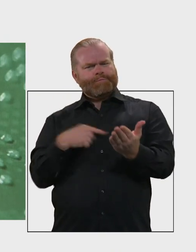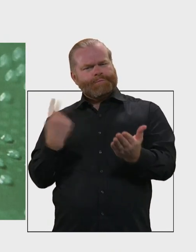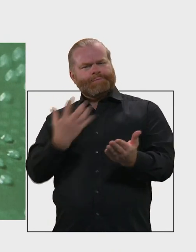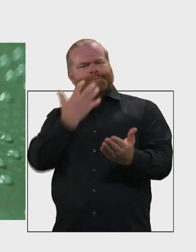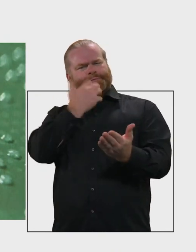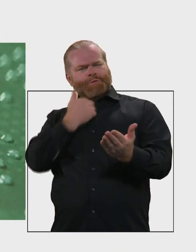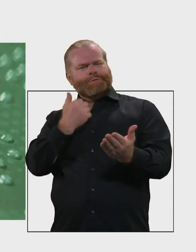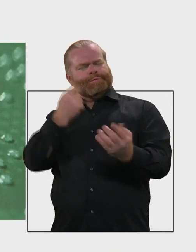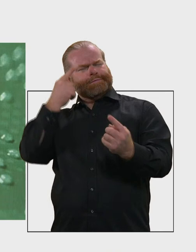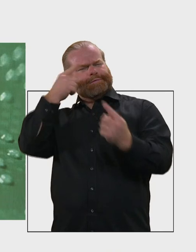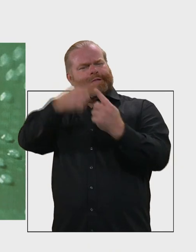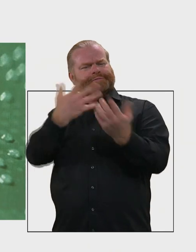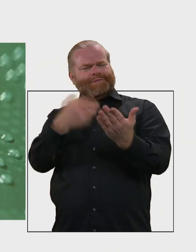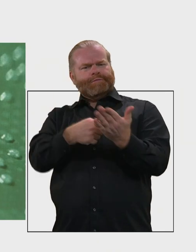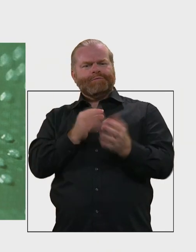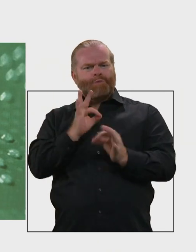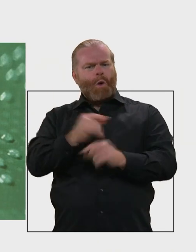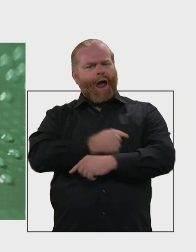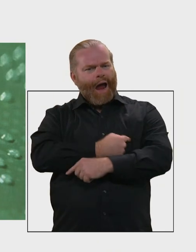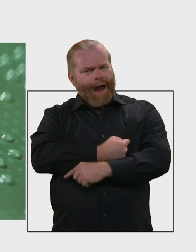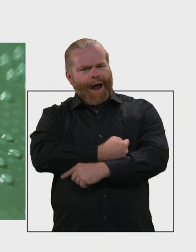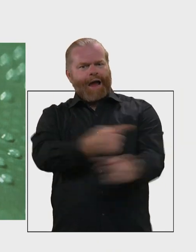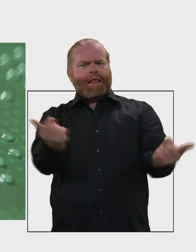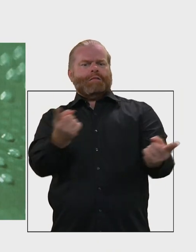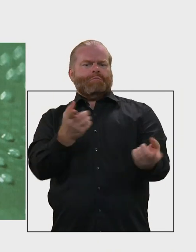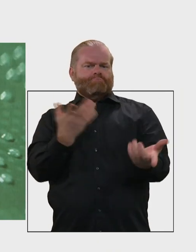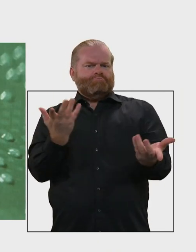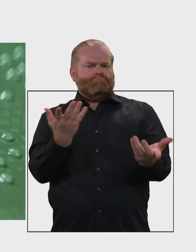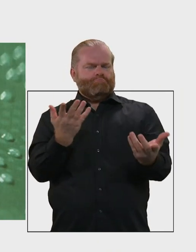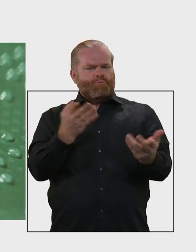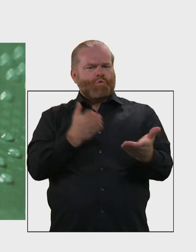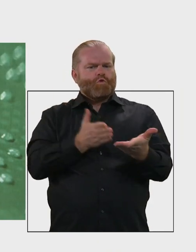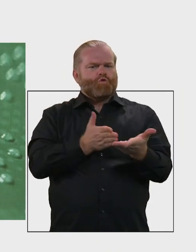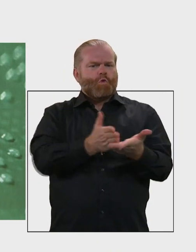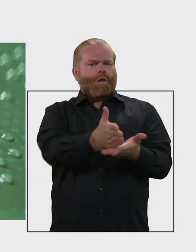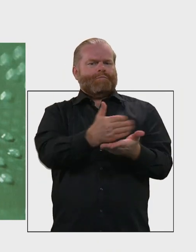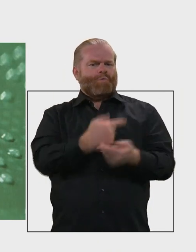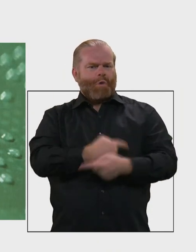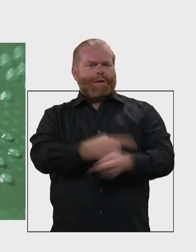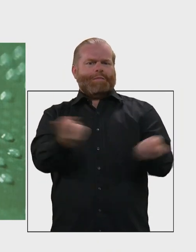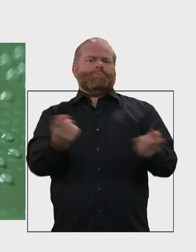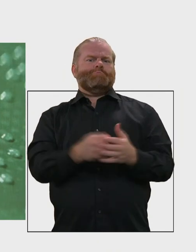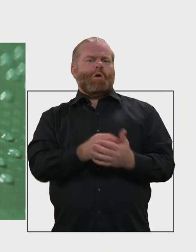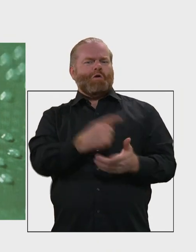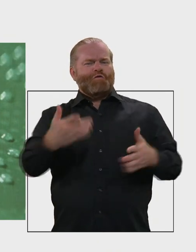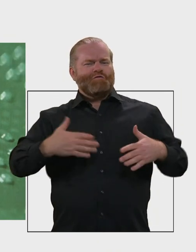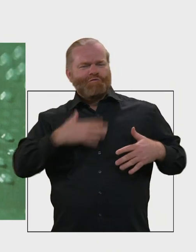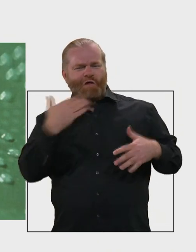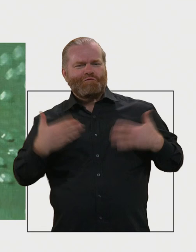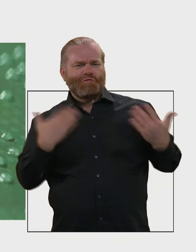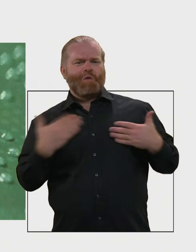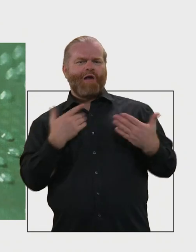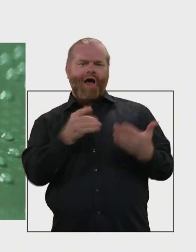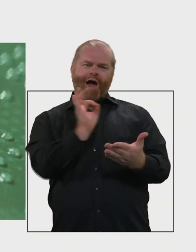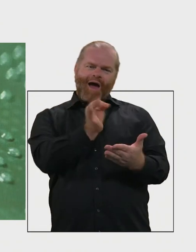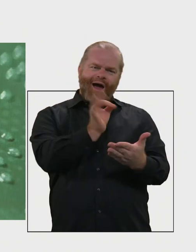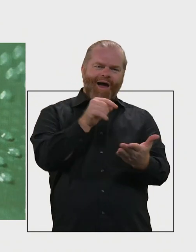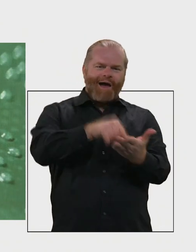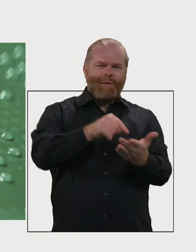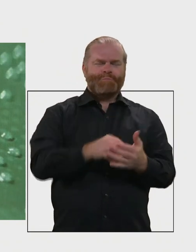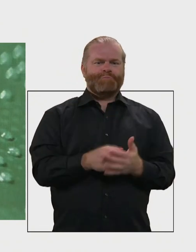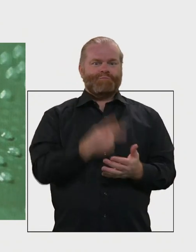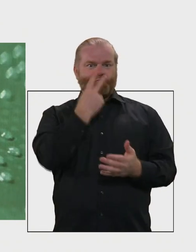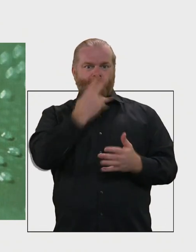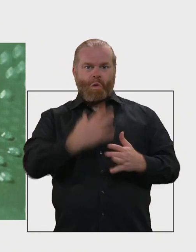daran Freude haben und durch die großen Abbildungen, durch das Haptische der Tastfolien und